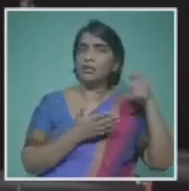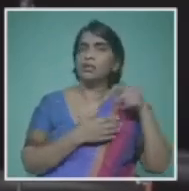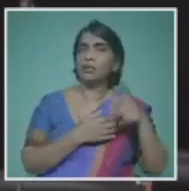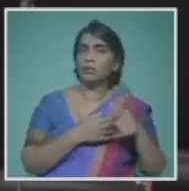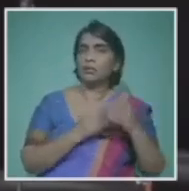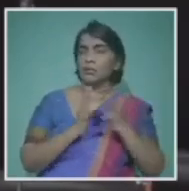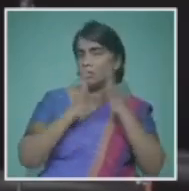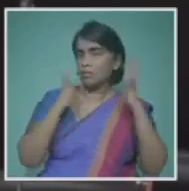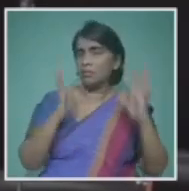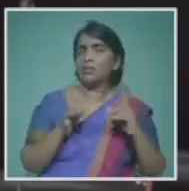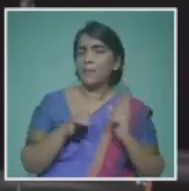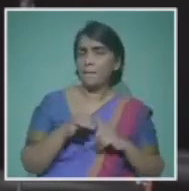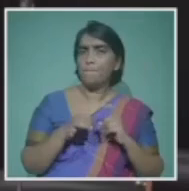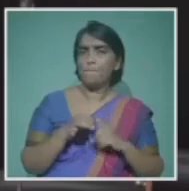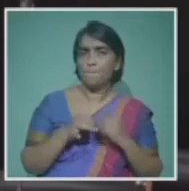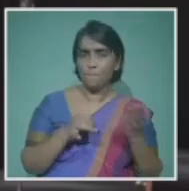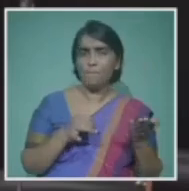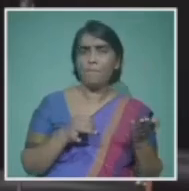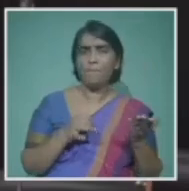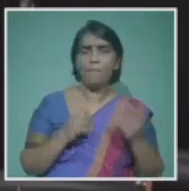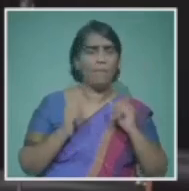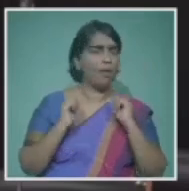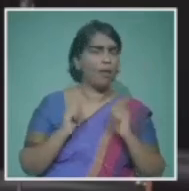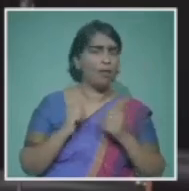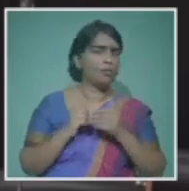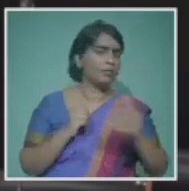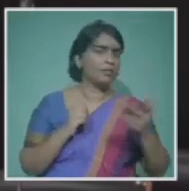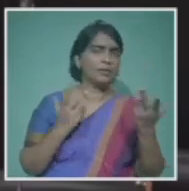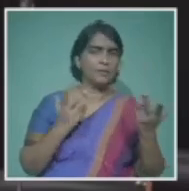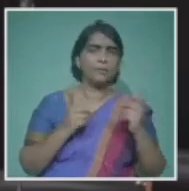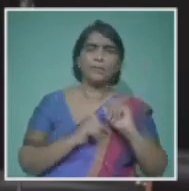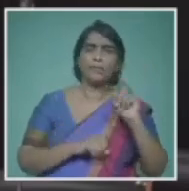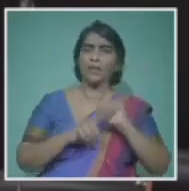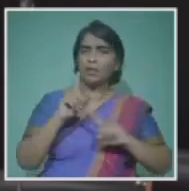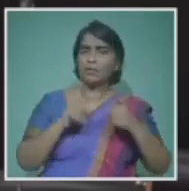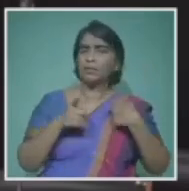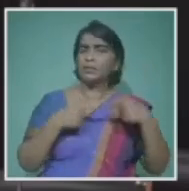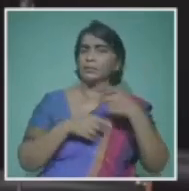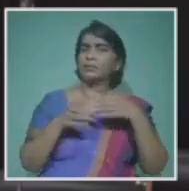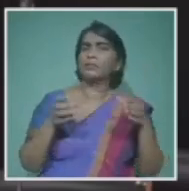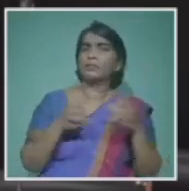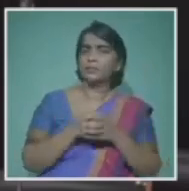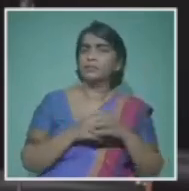මේක විශාල ප්‍රශ්නයක්. අපි මොකද්ද මේ ගැන කරන්න කියලා පාර්ලිමේන්තුවට එකතු වෙලා